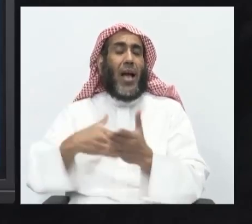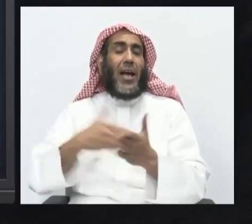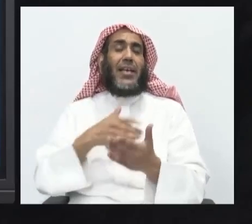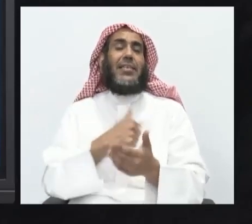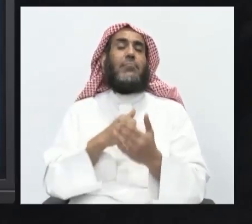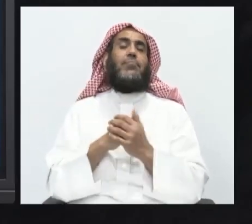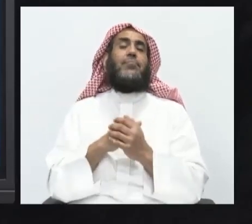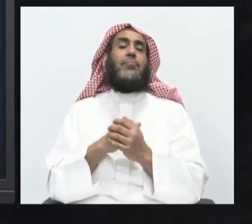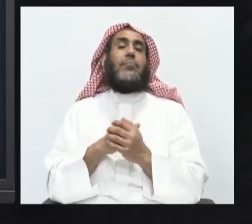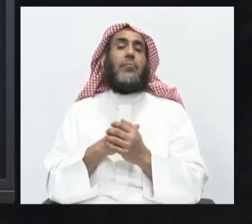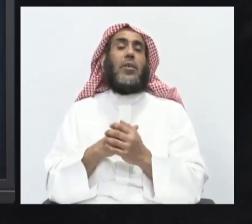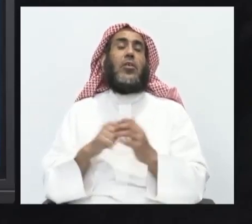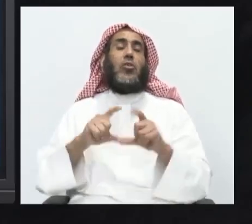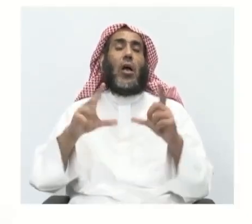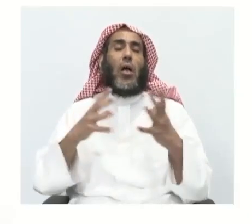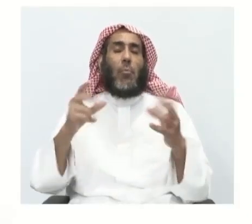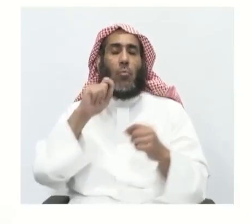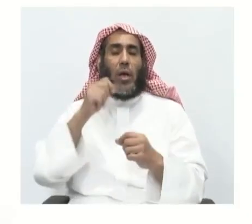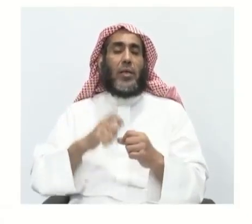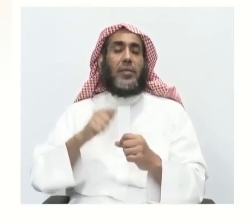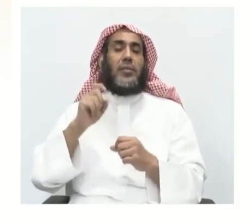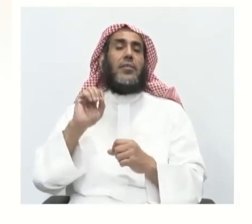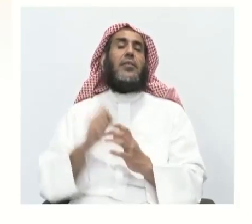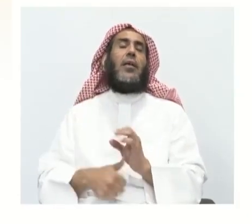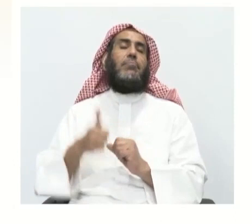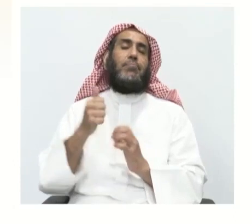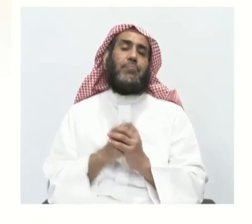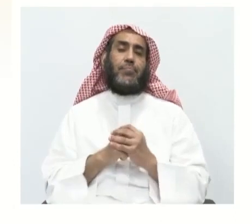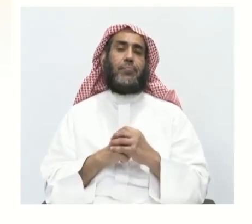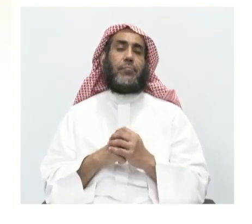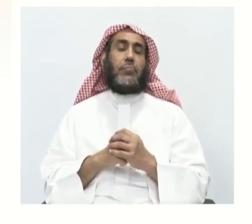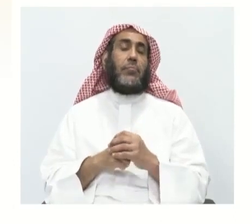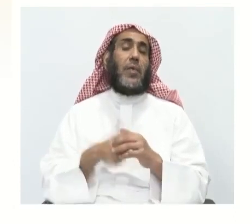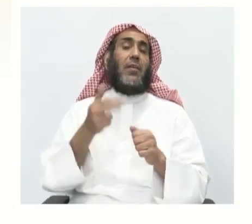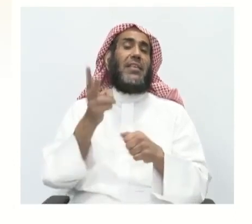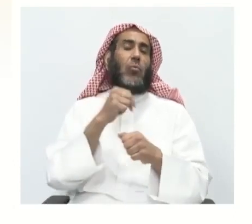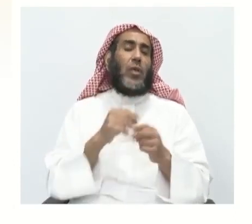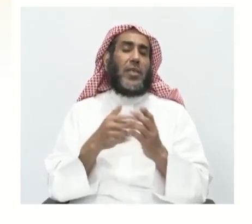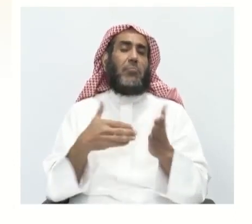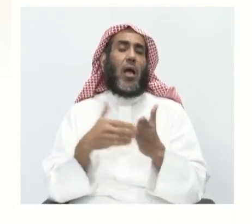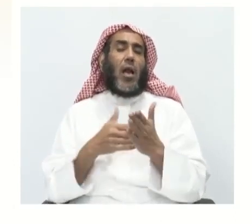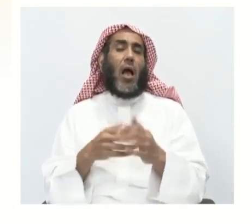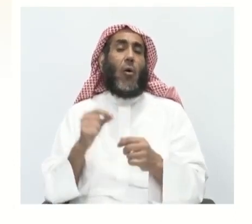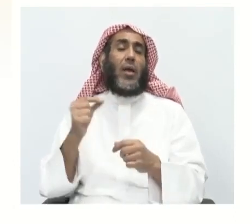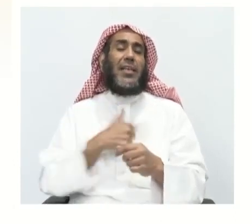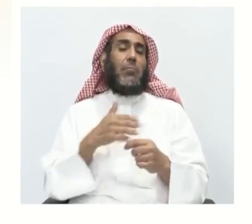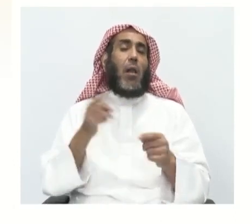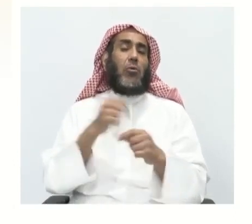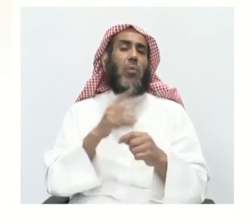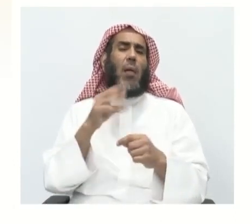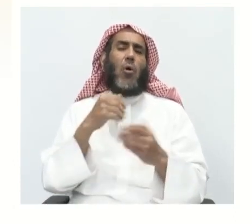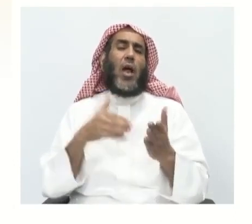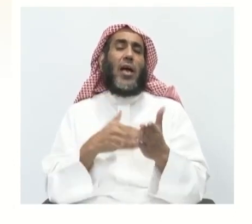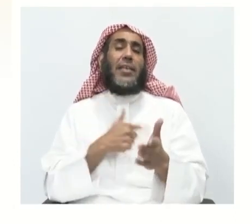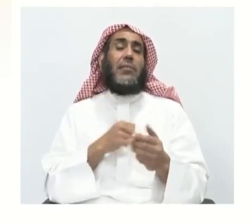الاسم لجمع المذكر السالم الف تنوين نصب وهي الف تلحق اواخر الاسماء المنصوبه ما لم يكن